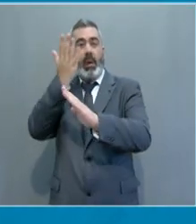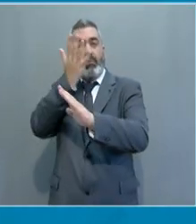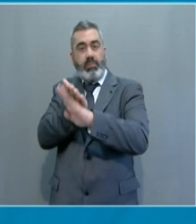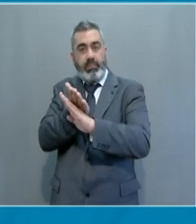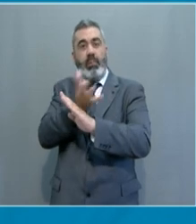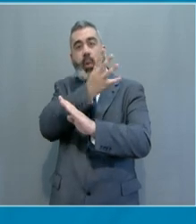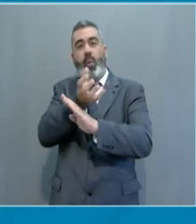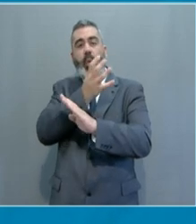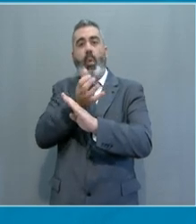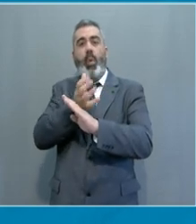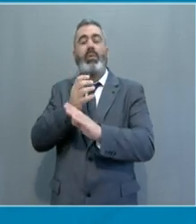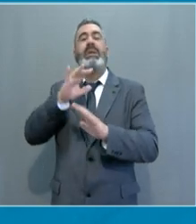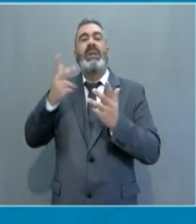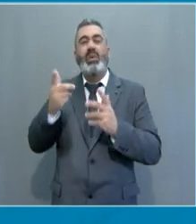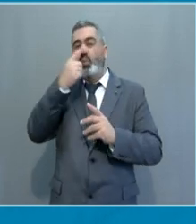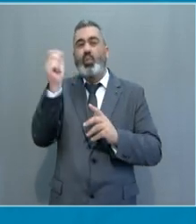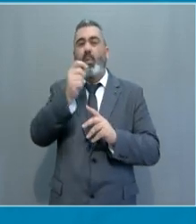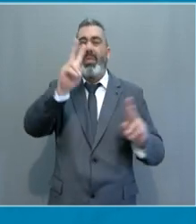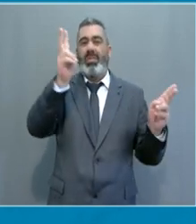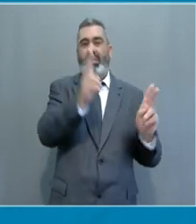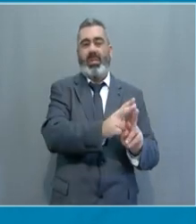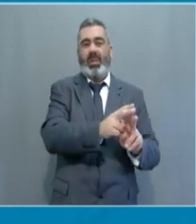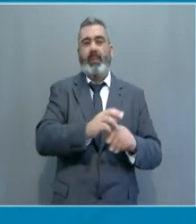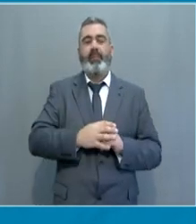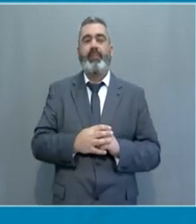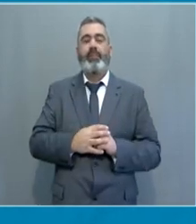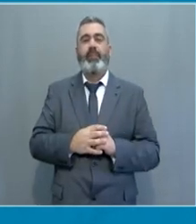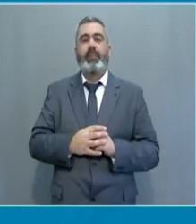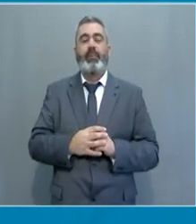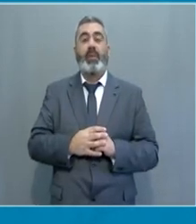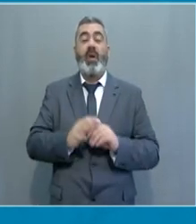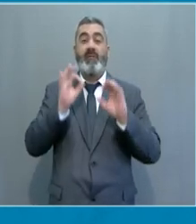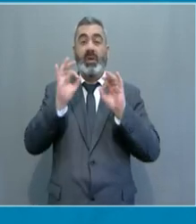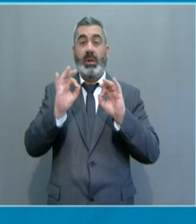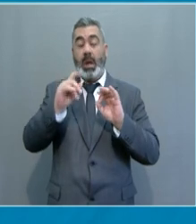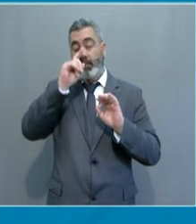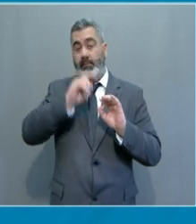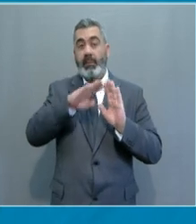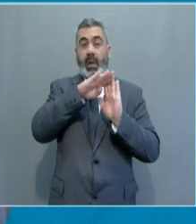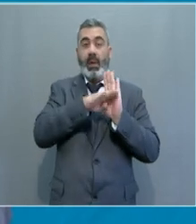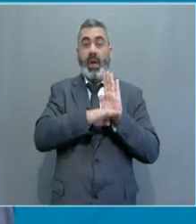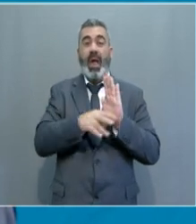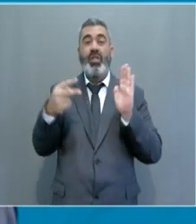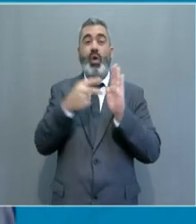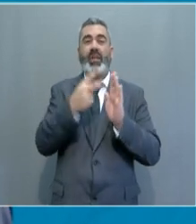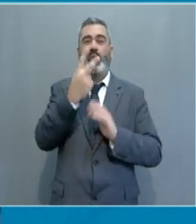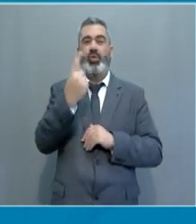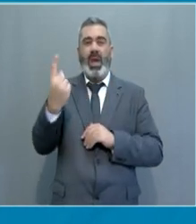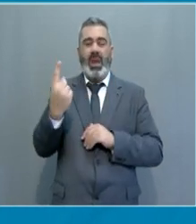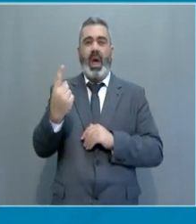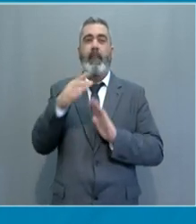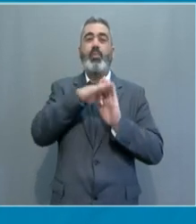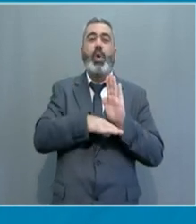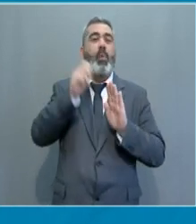διαχείριση αστικών αποβλήτων. Τέλος, δεν θα ήθελα να ξεχάσω το πρόγραμμα Νέο Εξοικονομώ 2021.